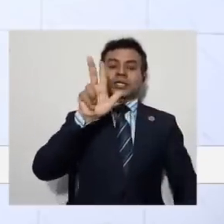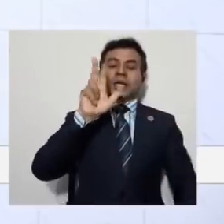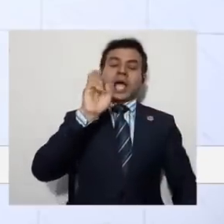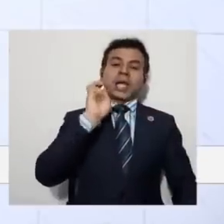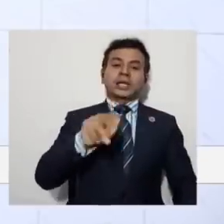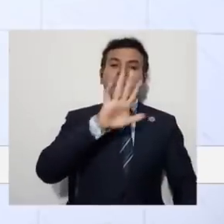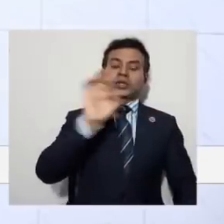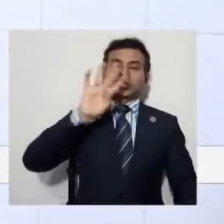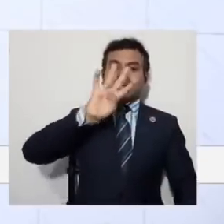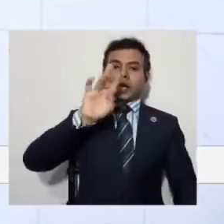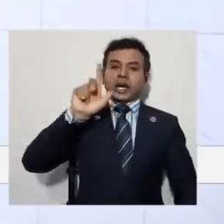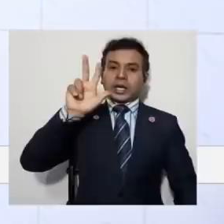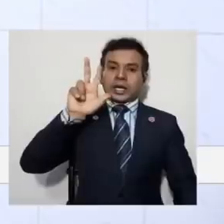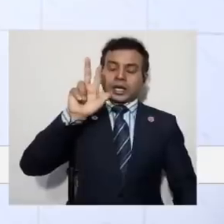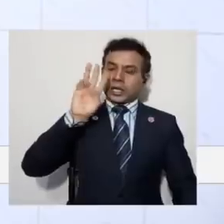গত 24 ঘন্টা